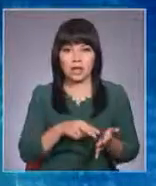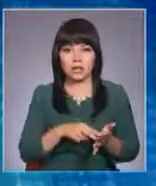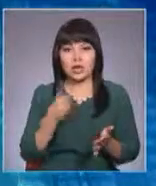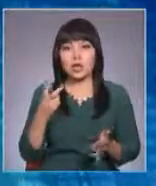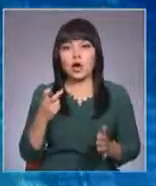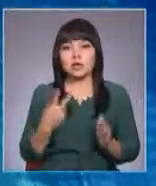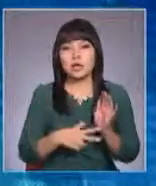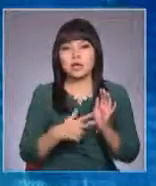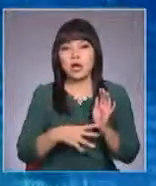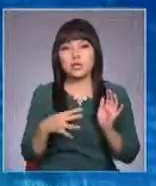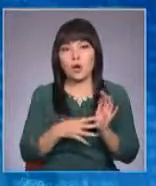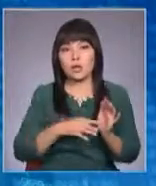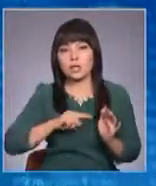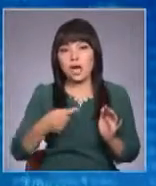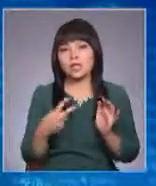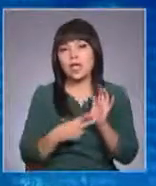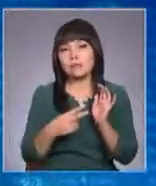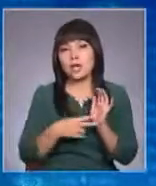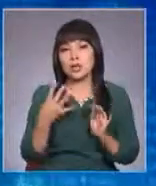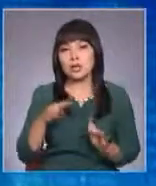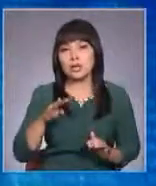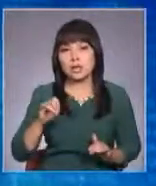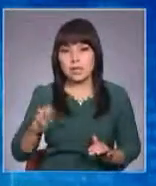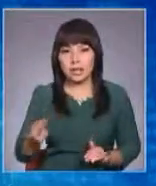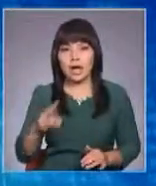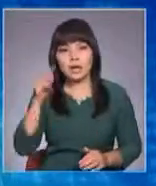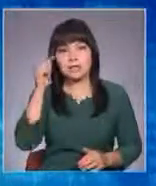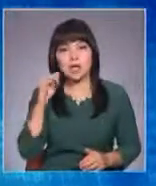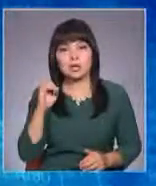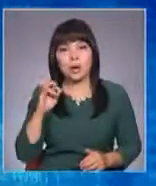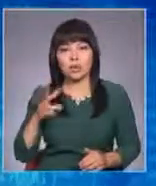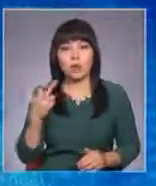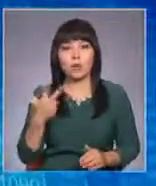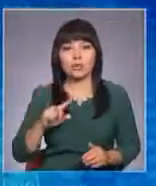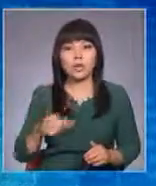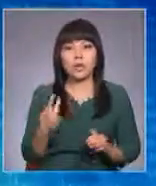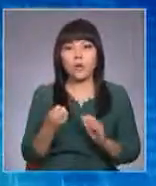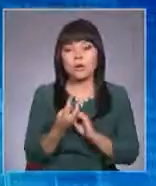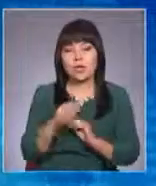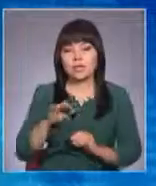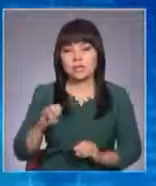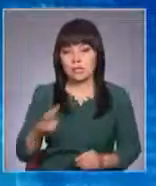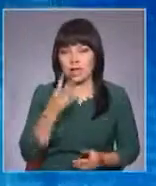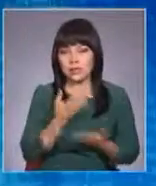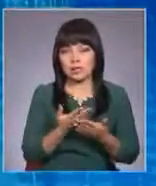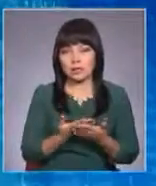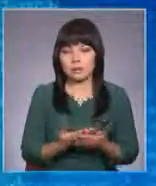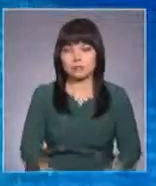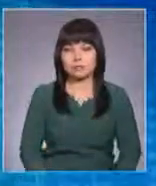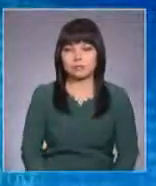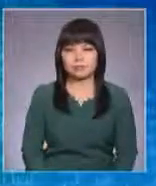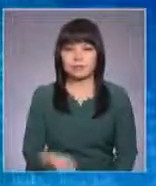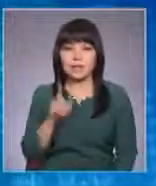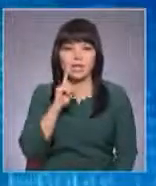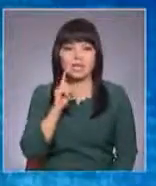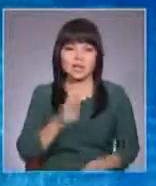стерлингінің фунты 289 теңге 74 тиын, ал Қытай юаны 30 теңге 12 тиынға тең.